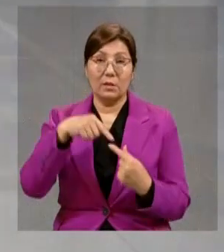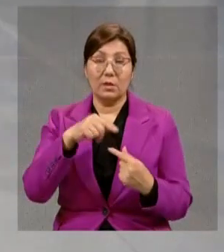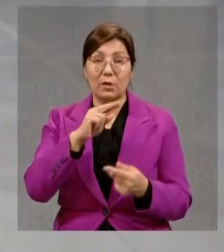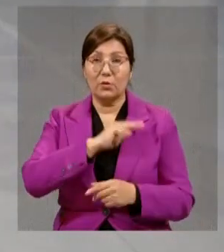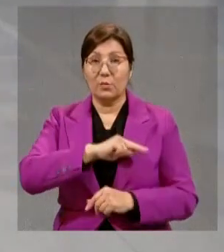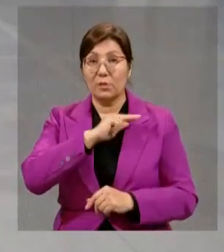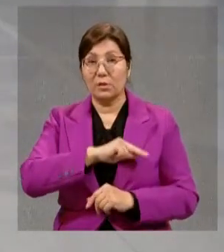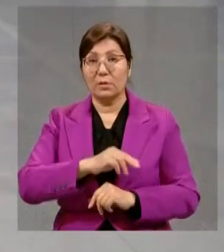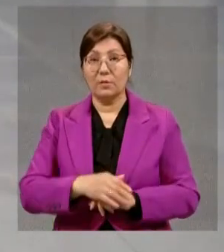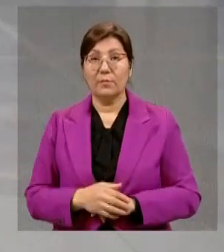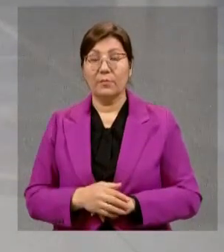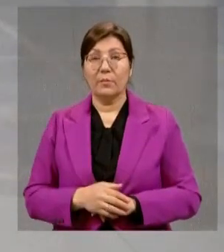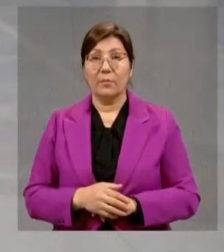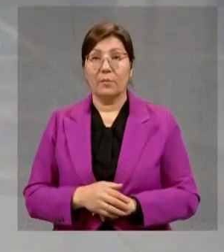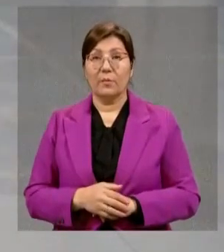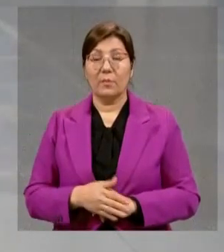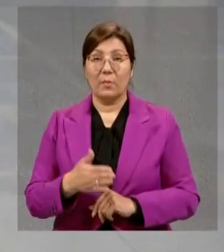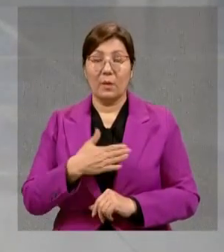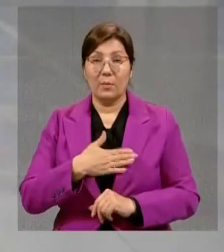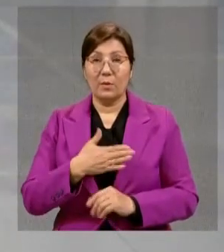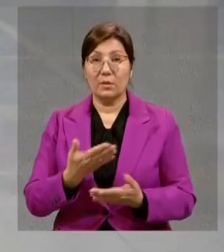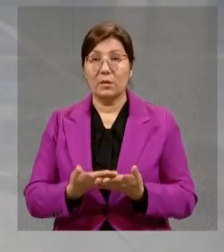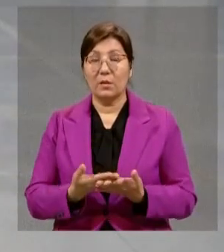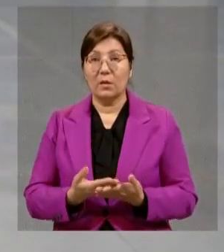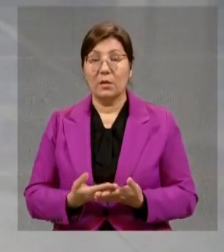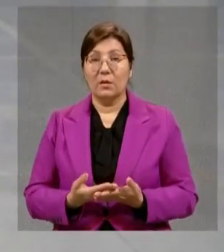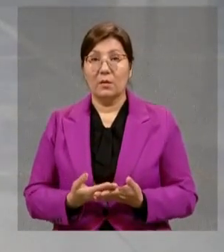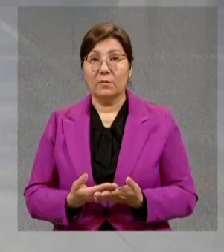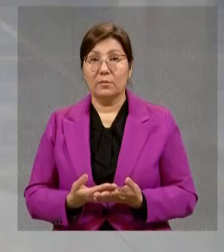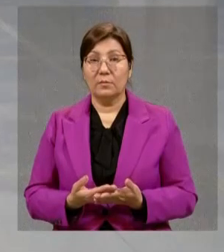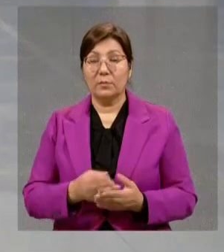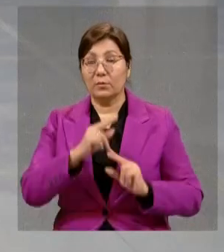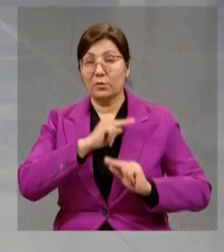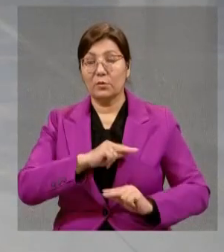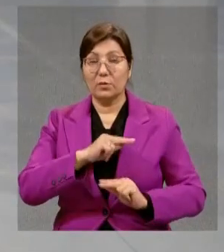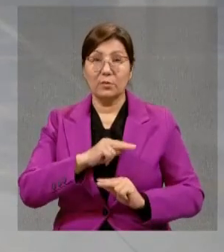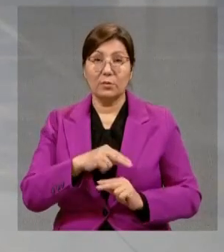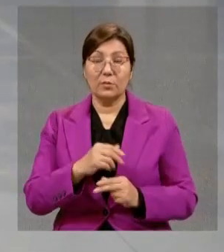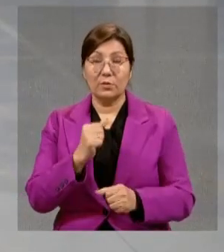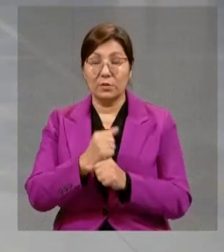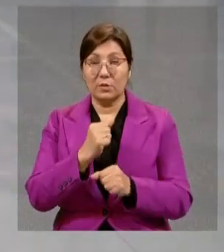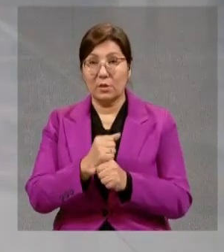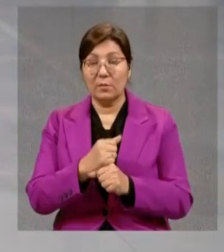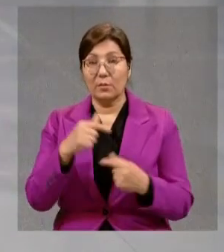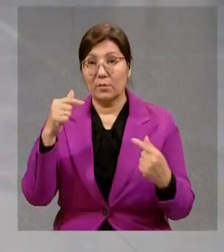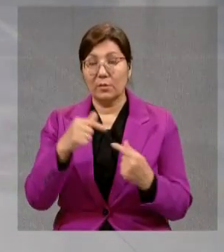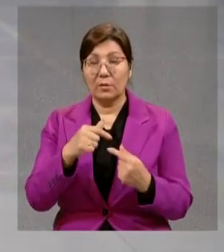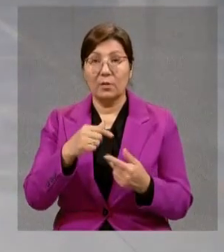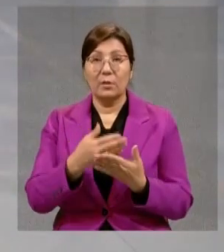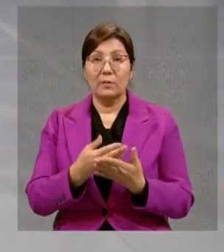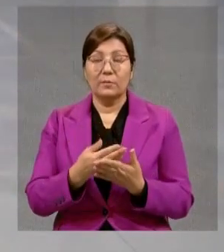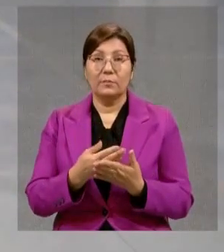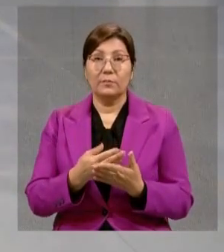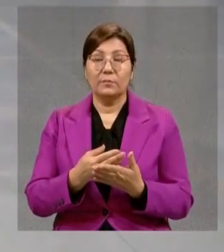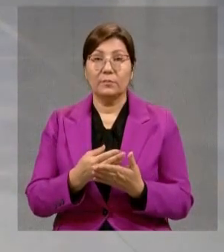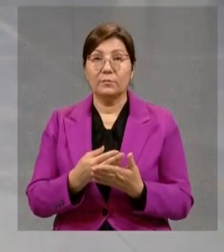Жыл сайын жоспарға сәйкес біз жаңа Астанадан берілген жоспарға сәйкес жұмыс жасаймыз. Сол жаңағы донорларды тіркеуге